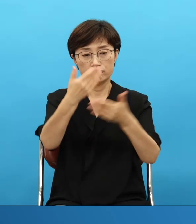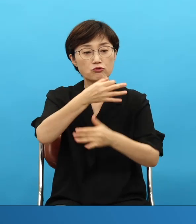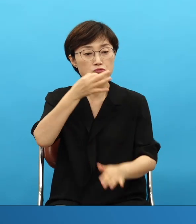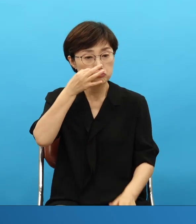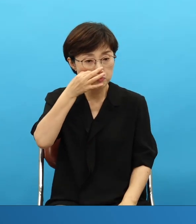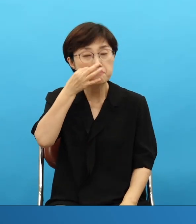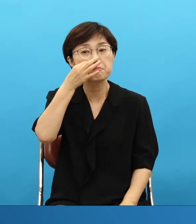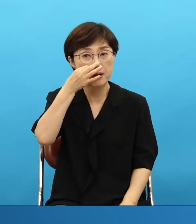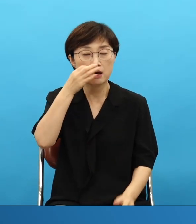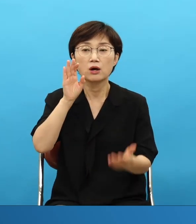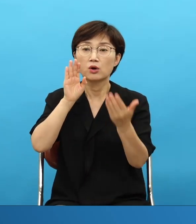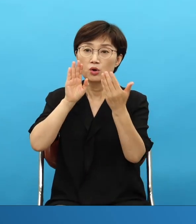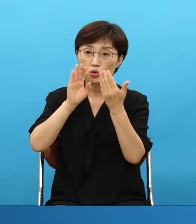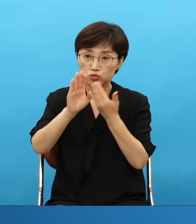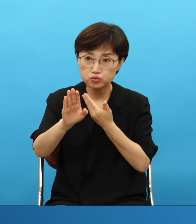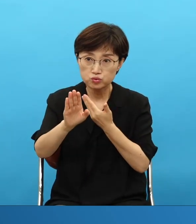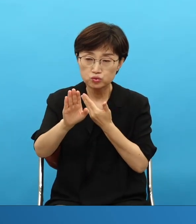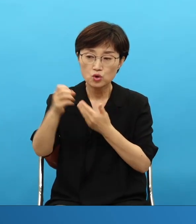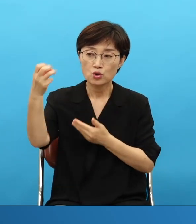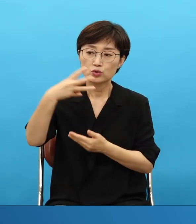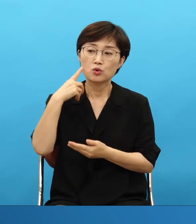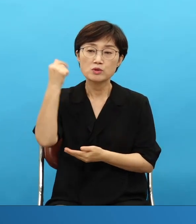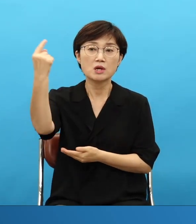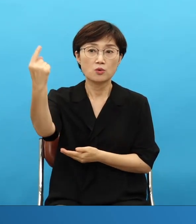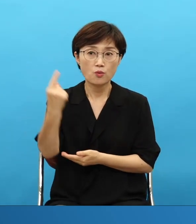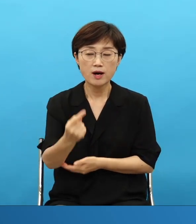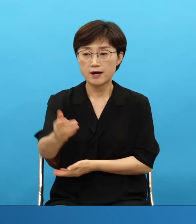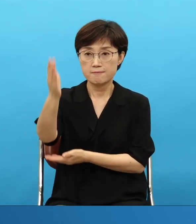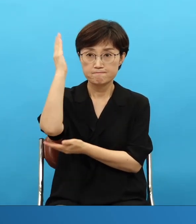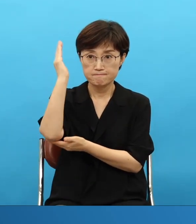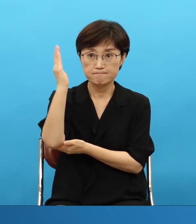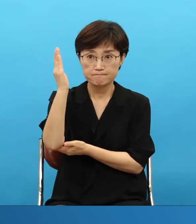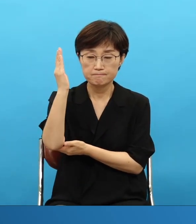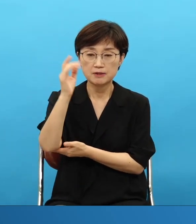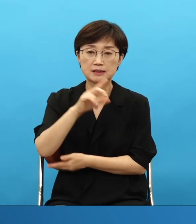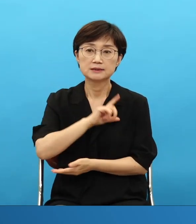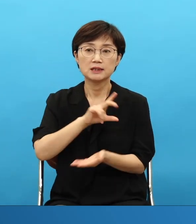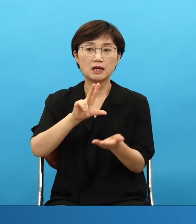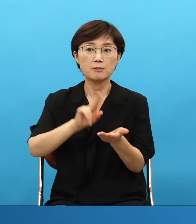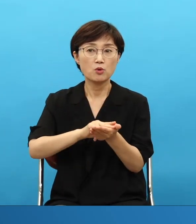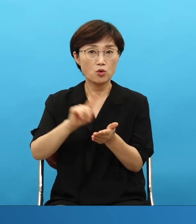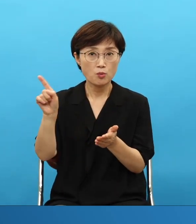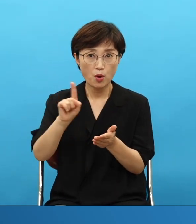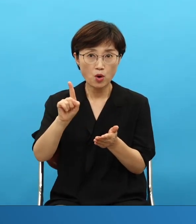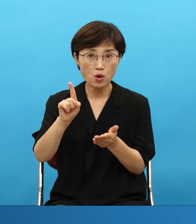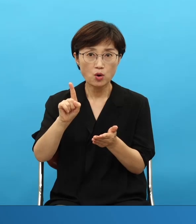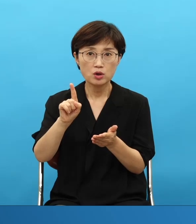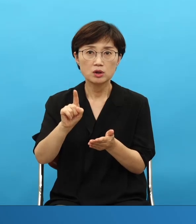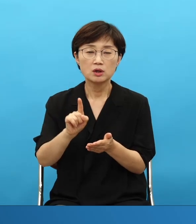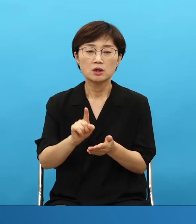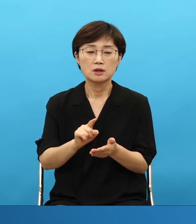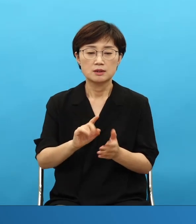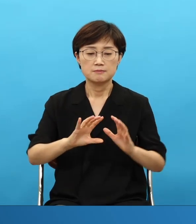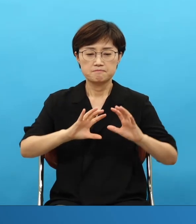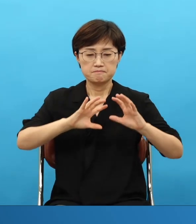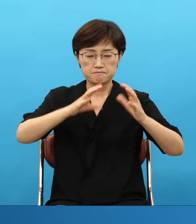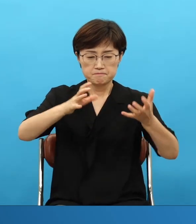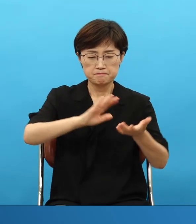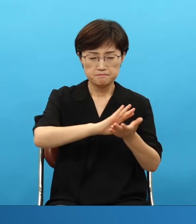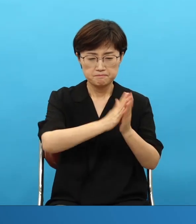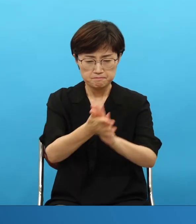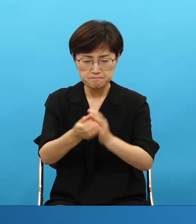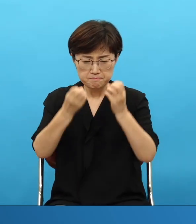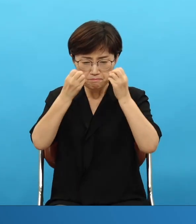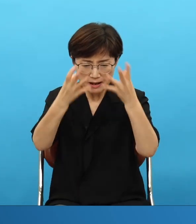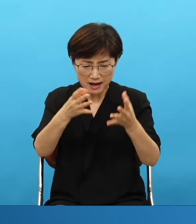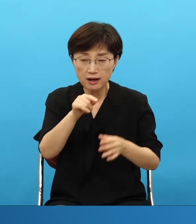제목으로 RTS 원장 되시며 본교회 당장 용화수 목사님께서 하나님의 말씀을 전해주시겠습니다. After praise from the David Choir,